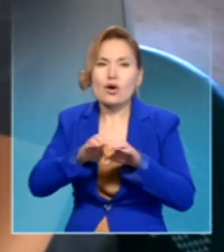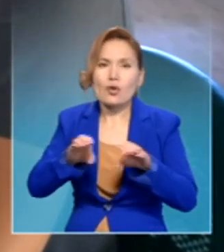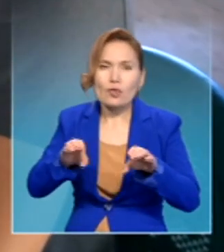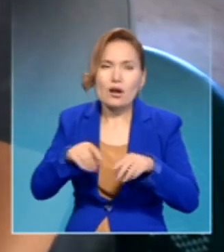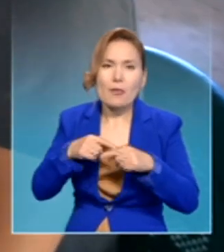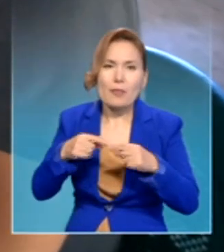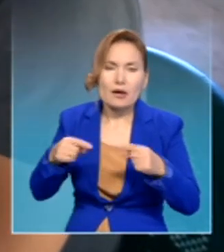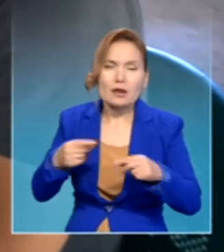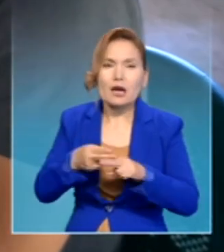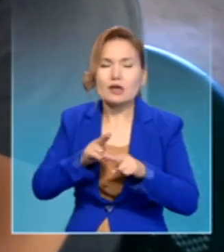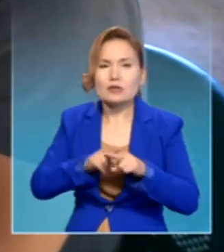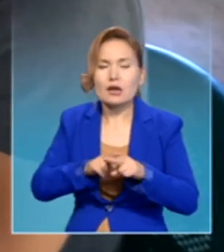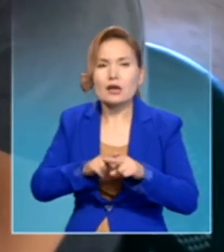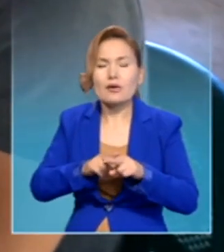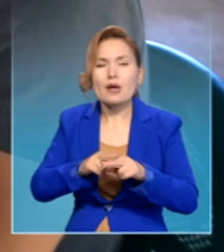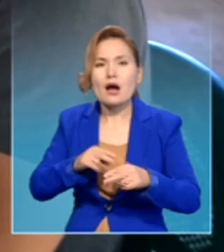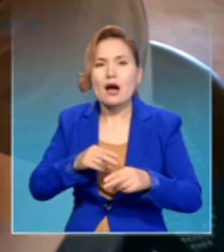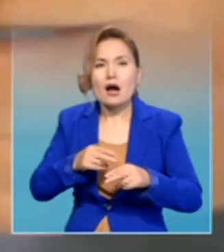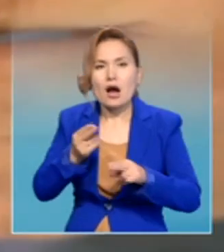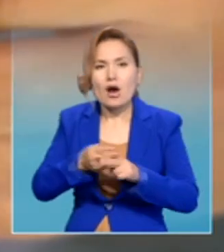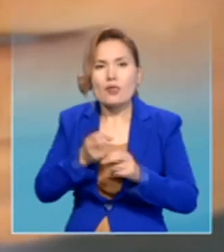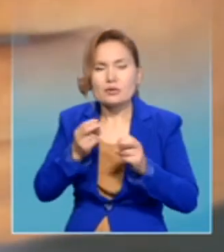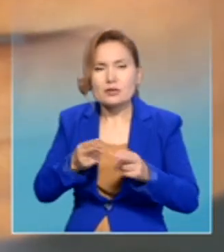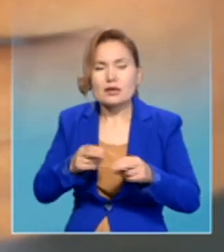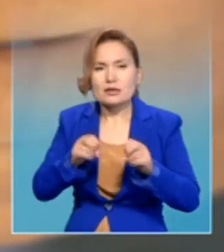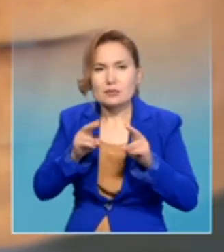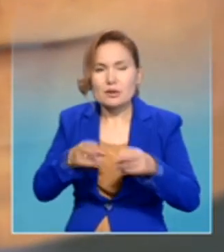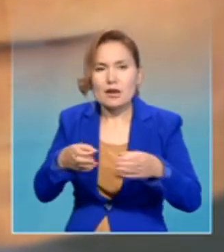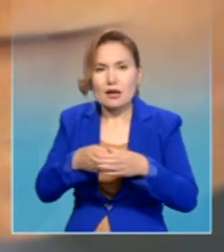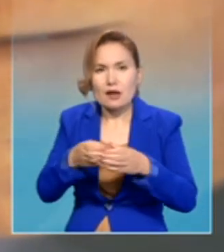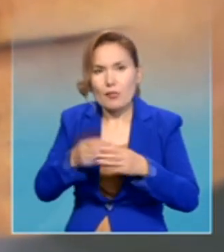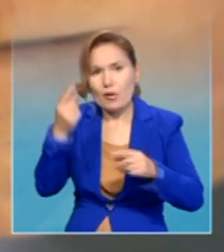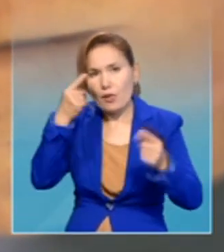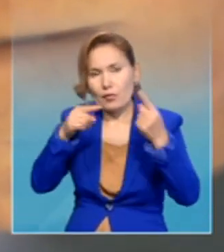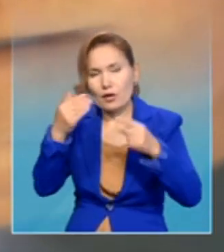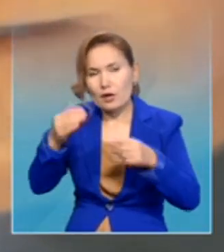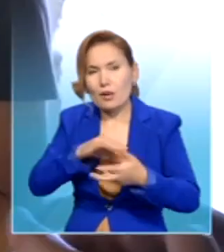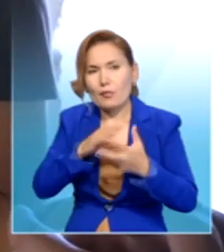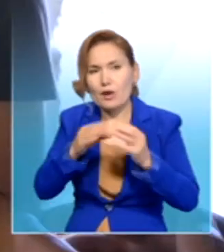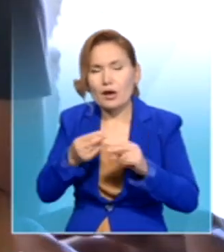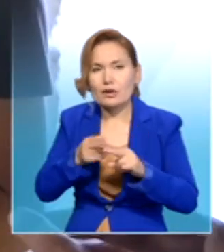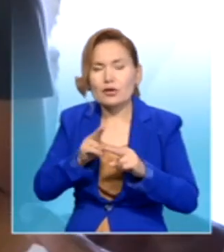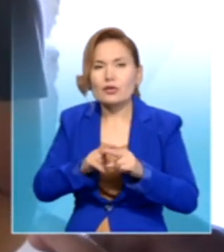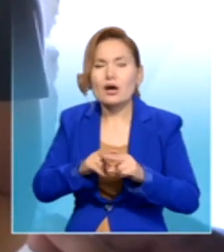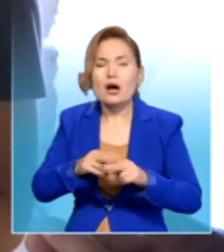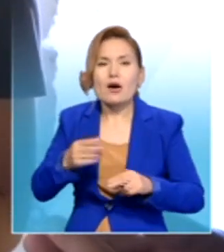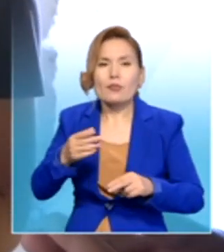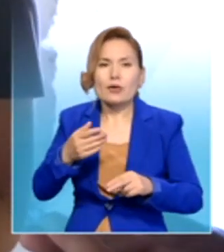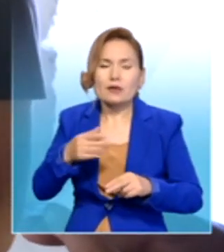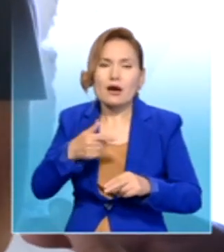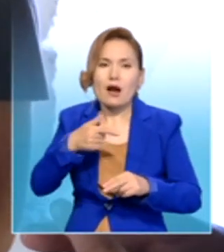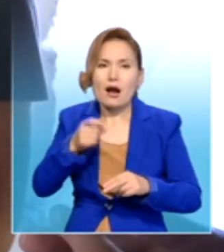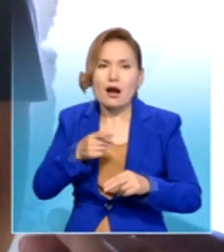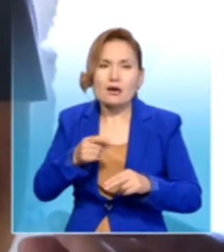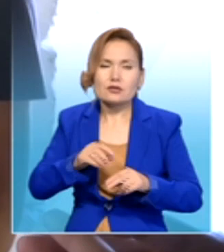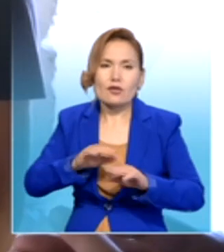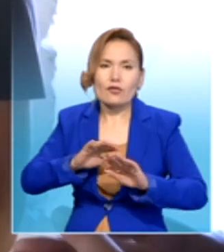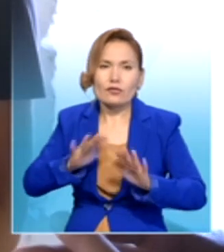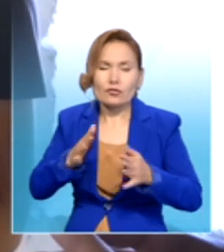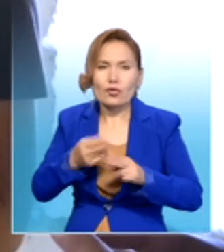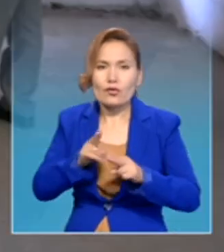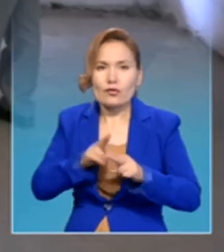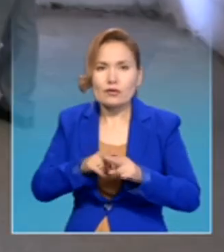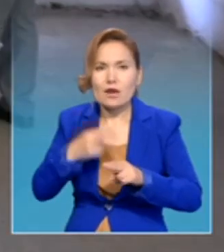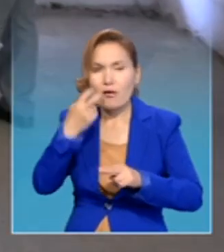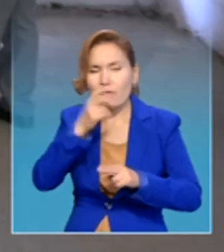уланудың алдын алатын қауіпсіздік түймесін де әзірлеуде. Дабыл қаққыш пәтерге улы газ тарай бастағанда ұялы байланыс арқылы иесіне бірден